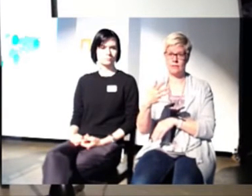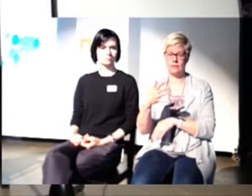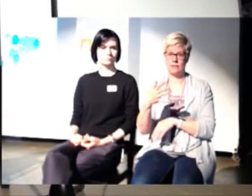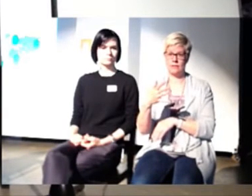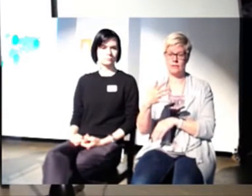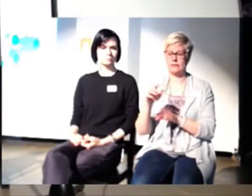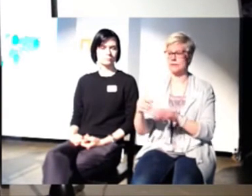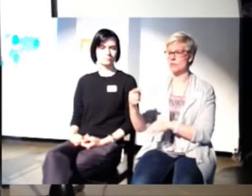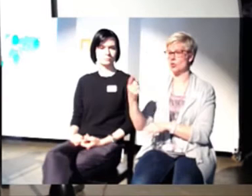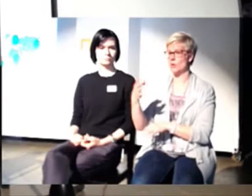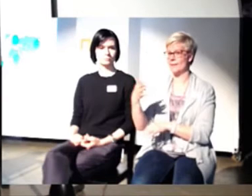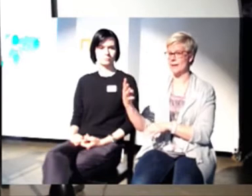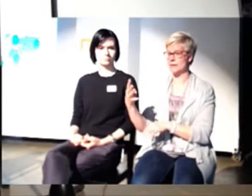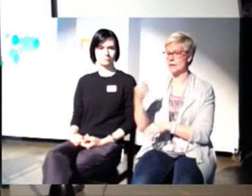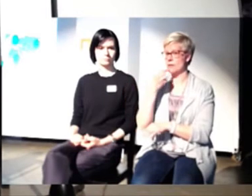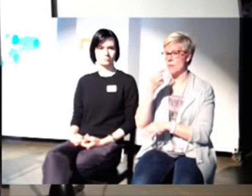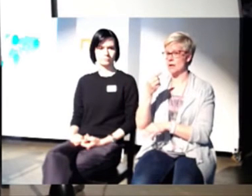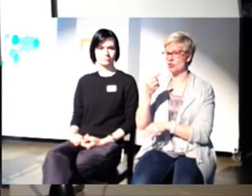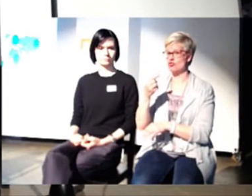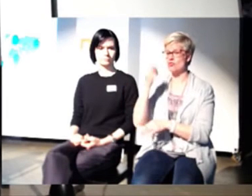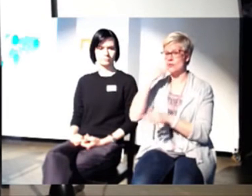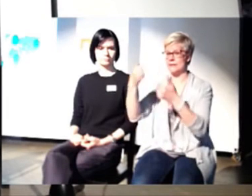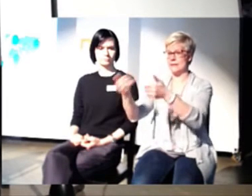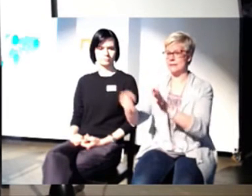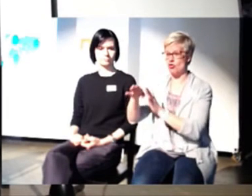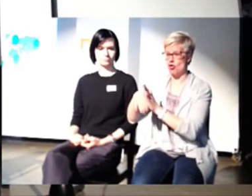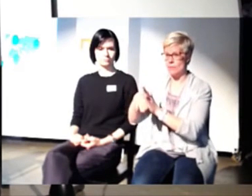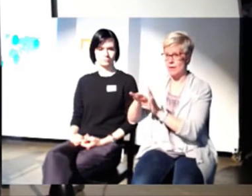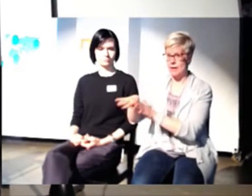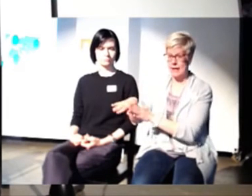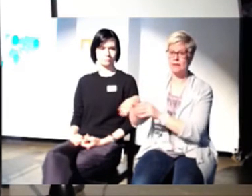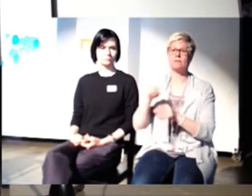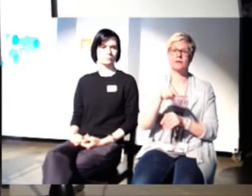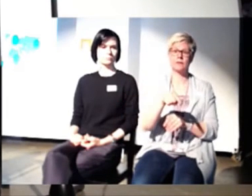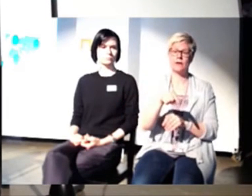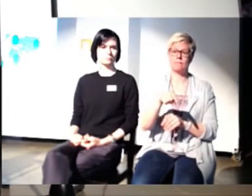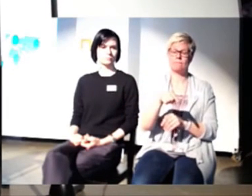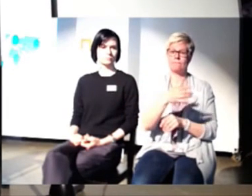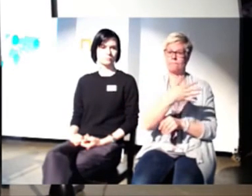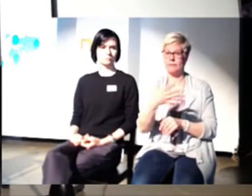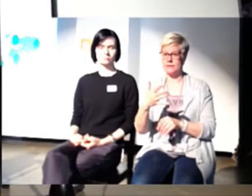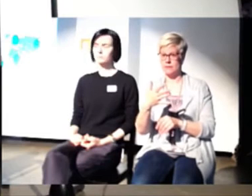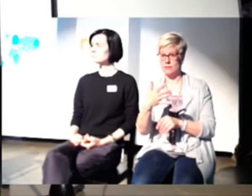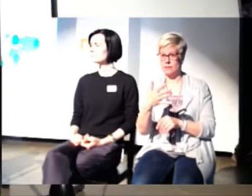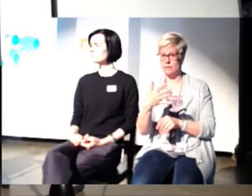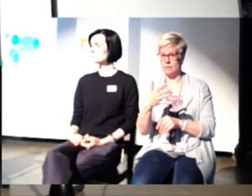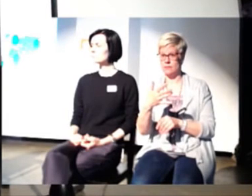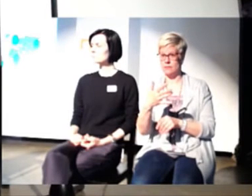1400 mainittua residenssiohjelmaa, vaan nämä 500 jäsentä, miten ne jakautuu tässä